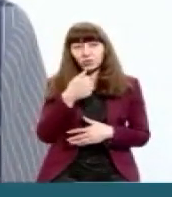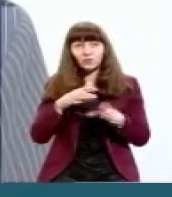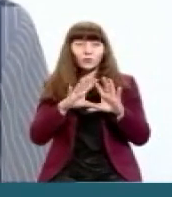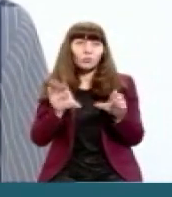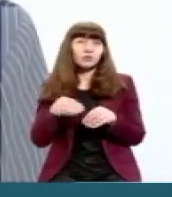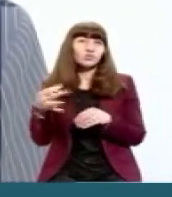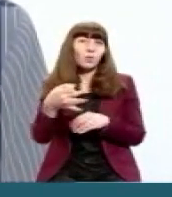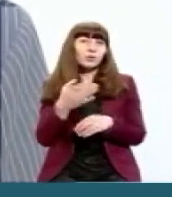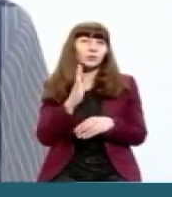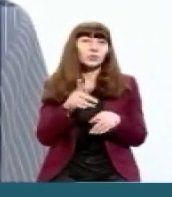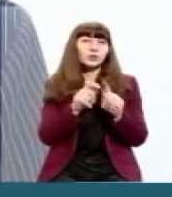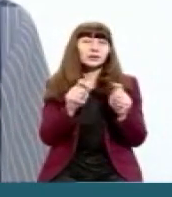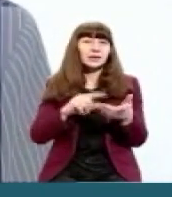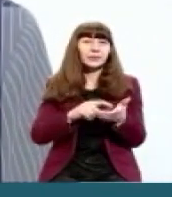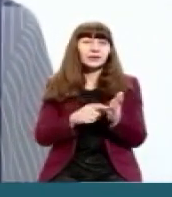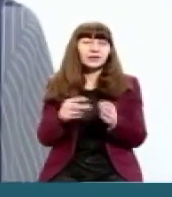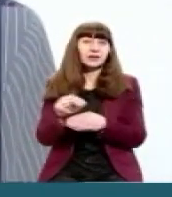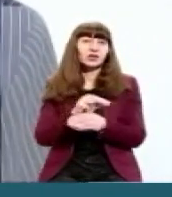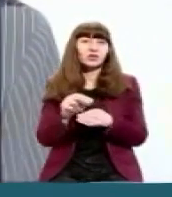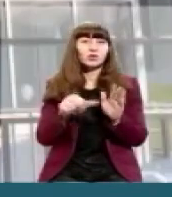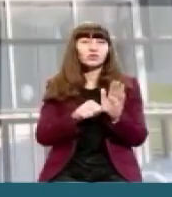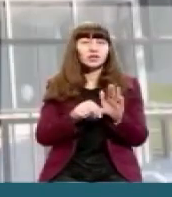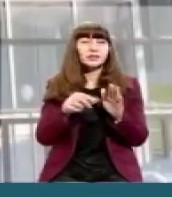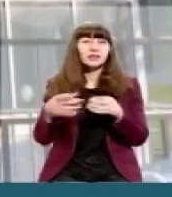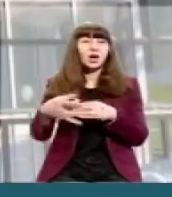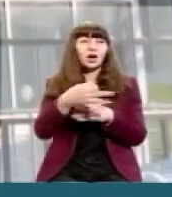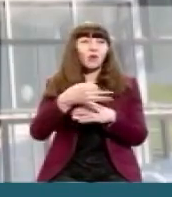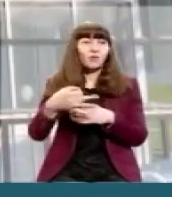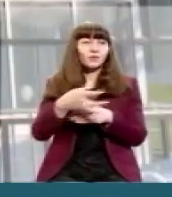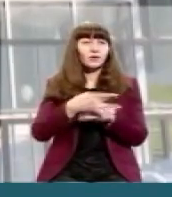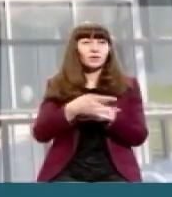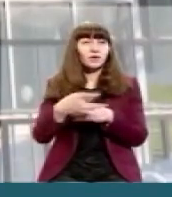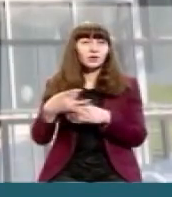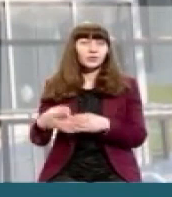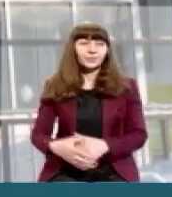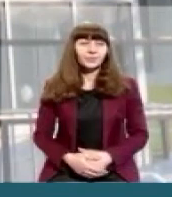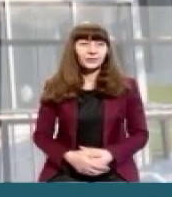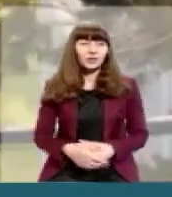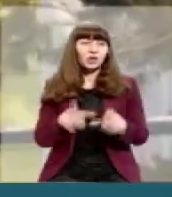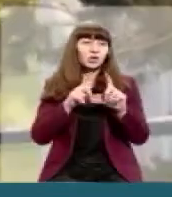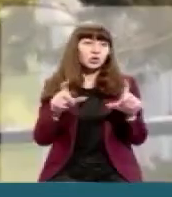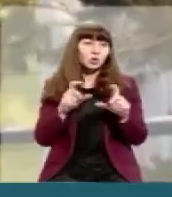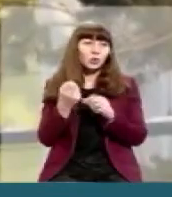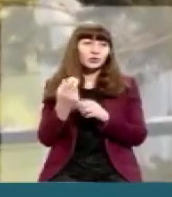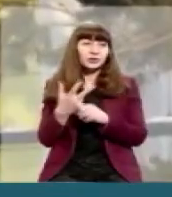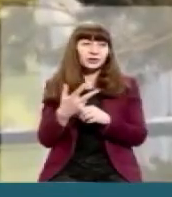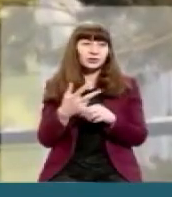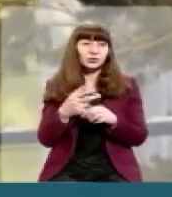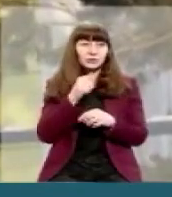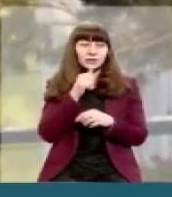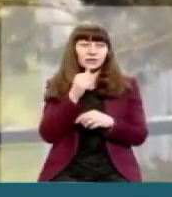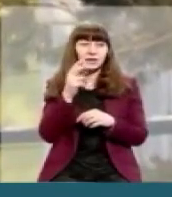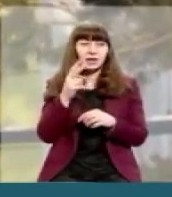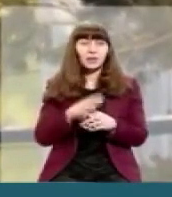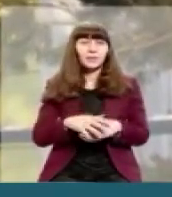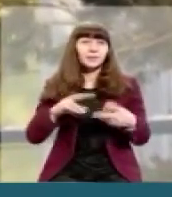целом в области будут открыты кабинеты коррекции еще в 6 регионах. Школа номер 13 города Кустанай преобразилась до неузнаваемости. Капитальный ремонт был